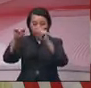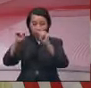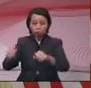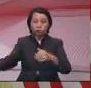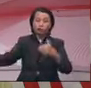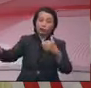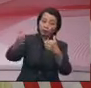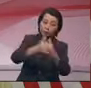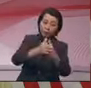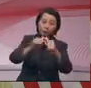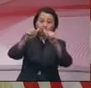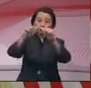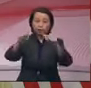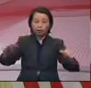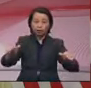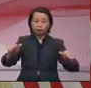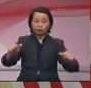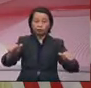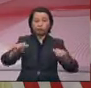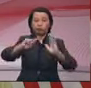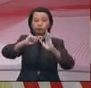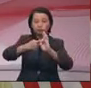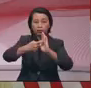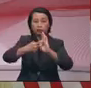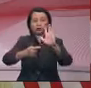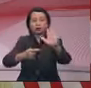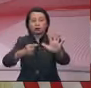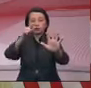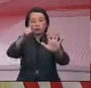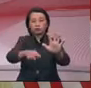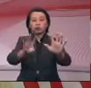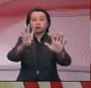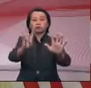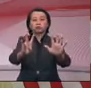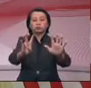pulang ke asrama mulai